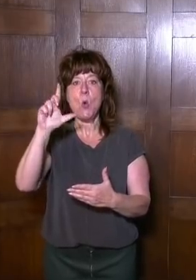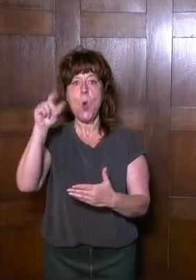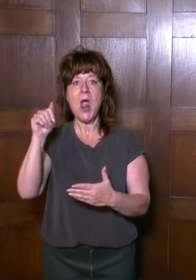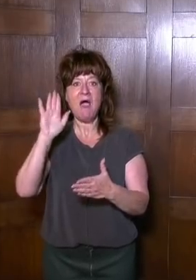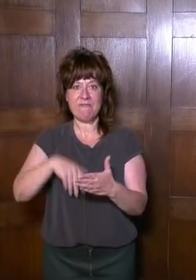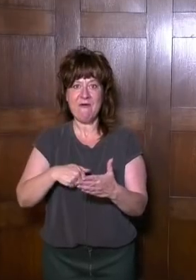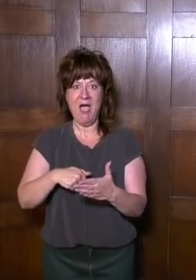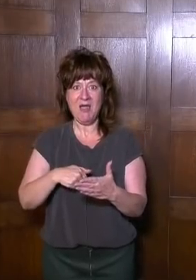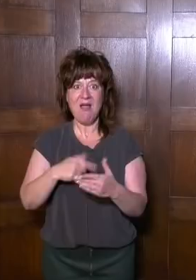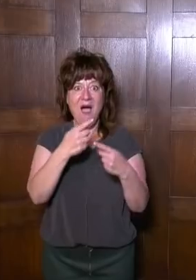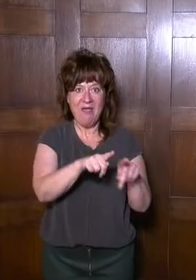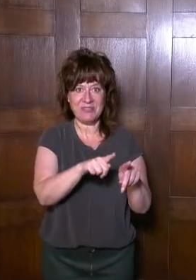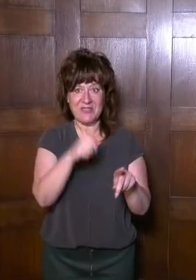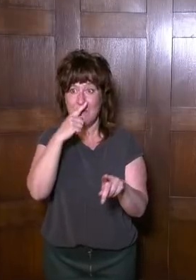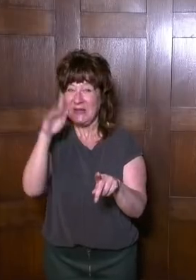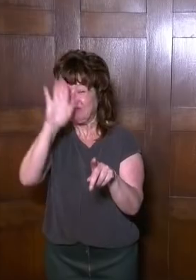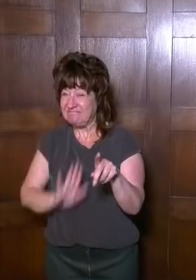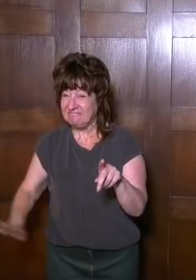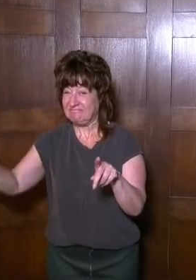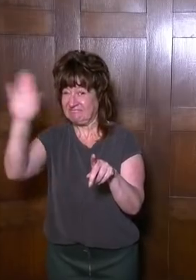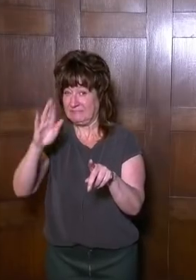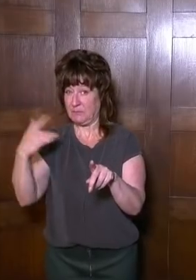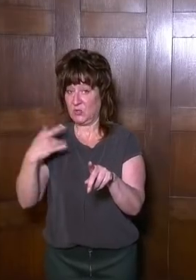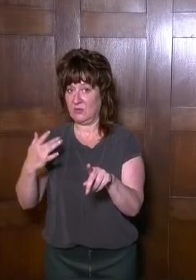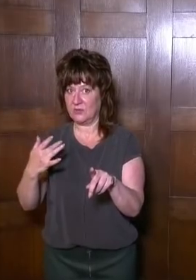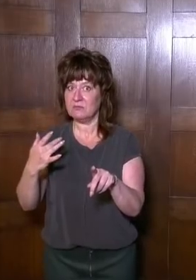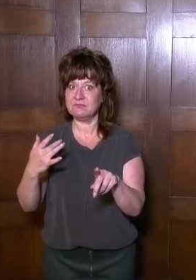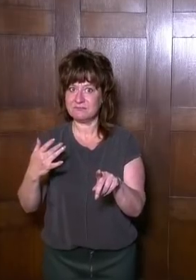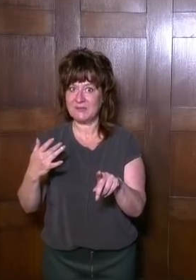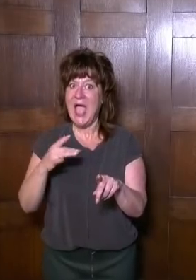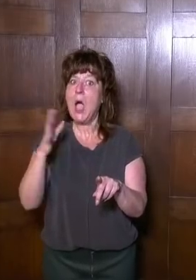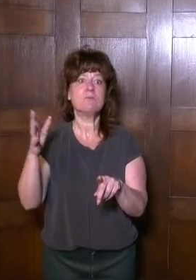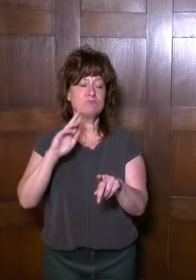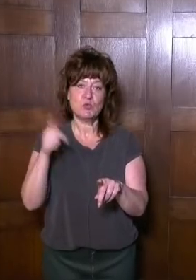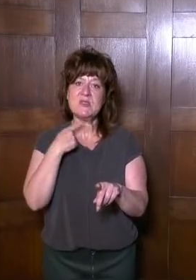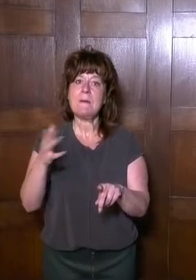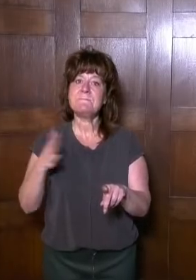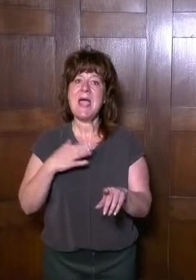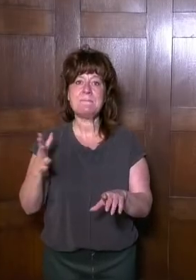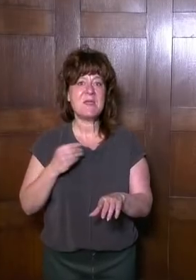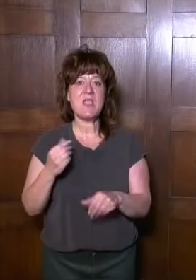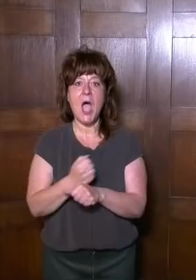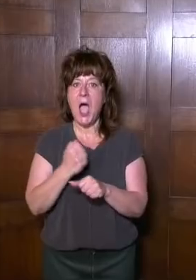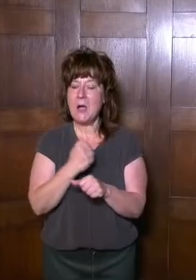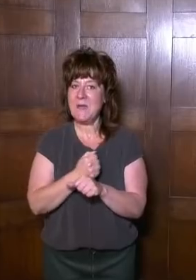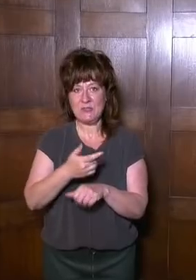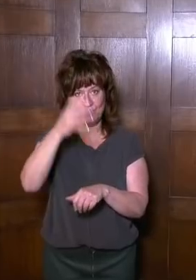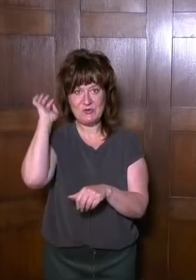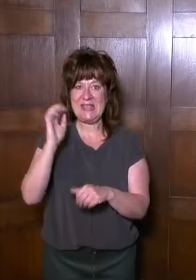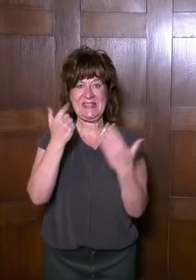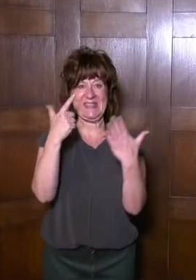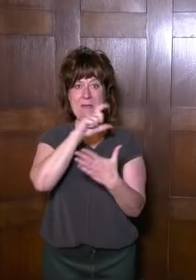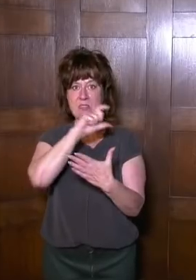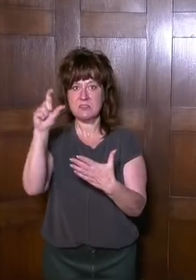wenn hier die gesamte Bevölkerung involviert ist. Und natürlich war es stressig für meine Mitarbeiter. Wir haben 7 Tage die Woche in Schichten